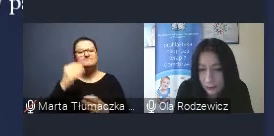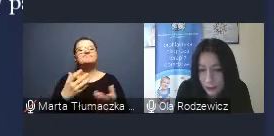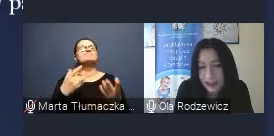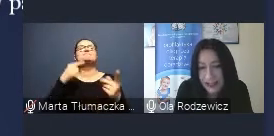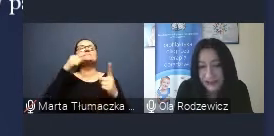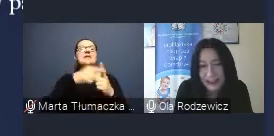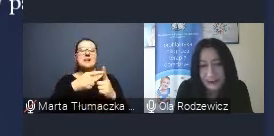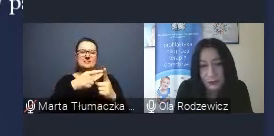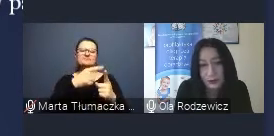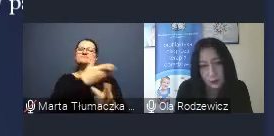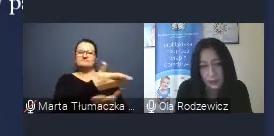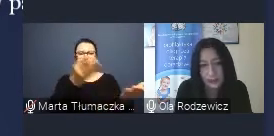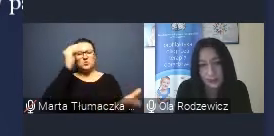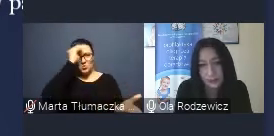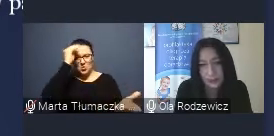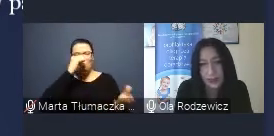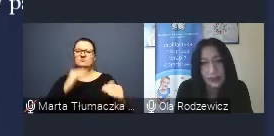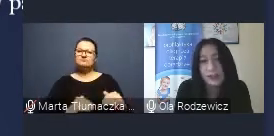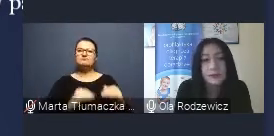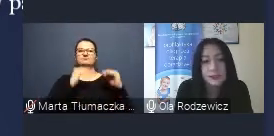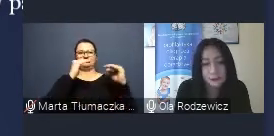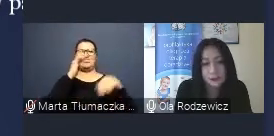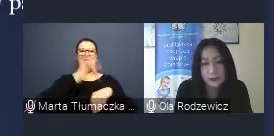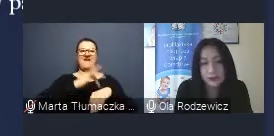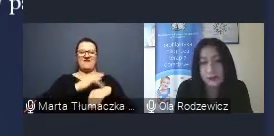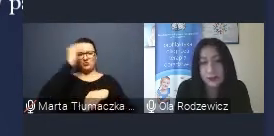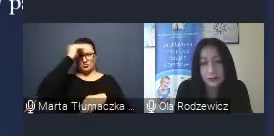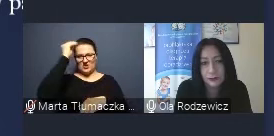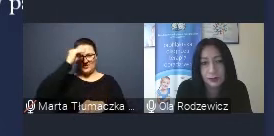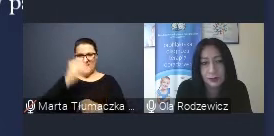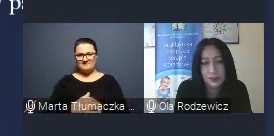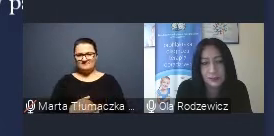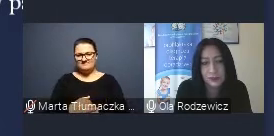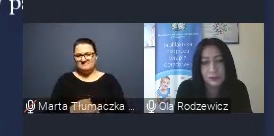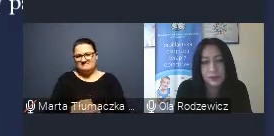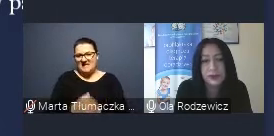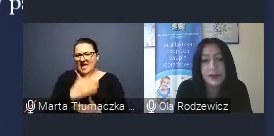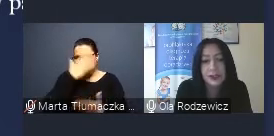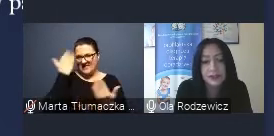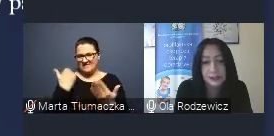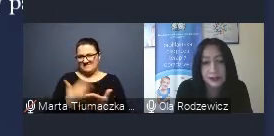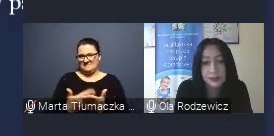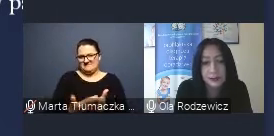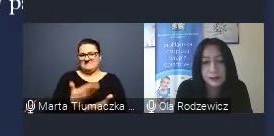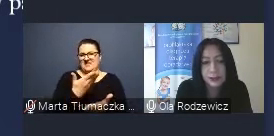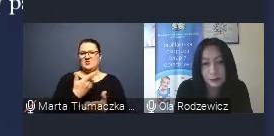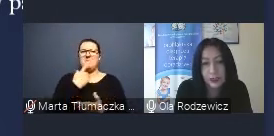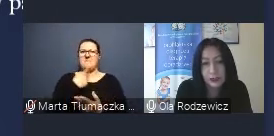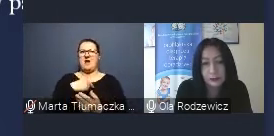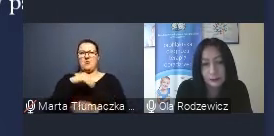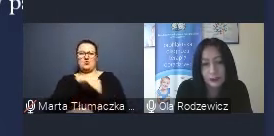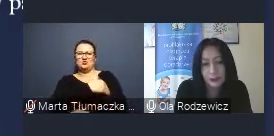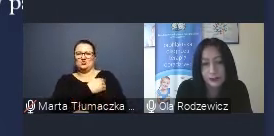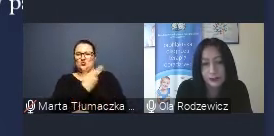celu podnoszenia efektywności uczenia się. Ja nie wiem, dlaczego tak niewiele szkół się tym zajmuje. Myślę, że właśnie z powodu